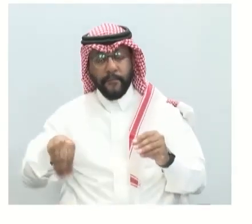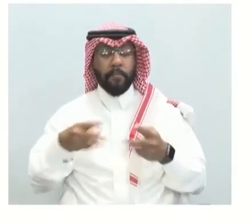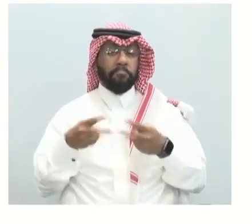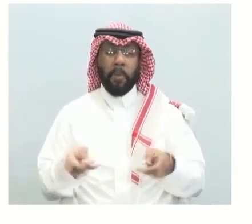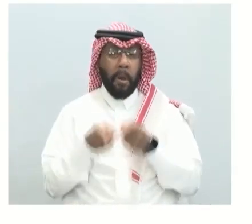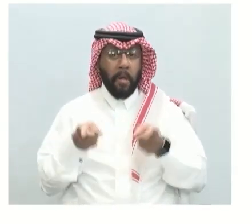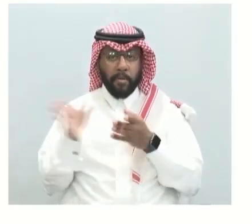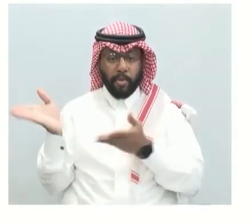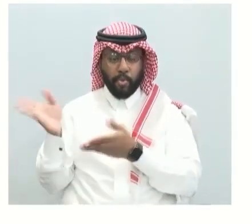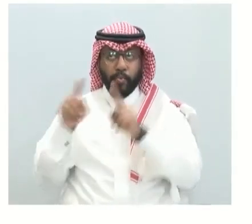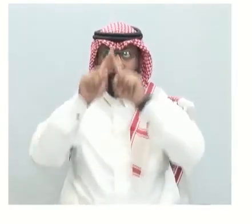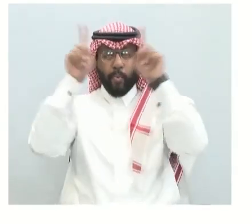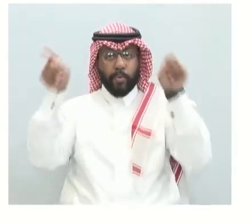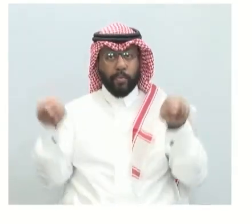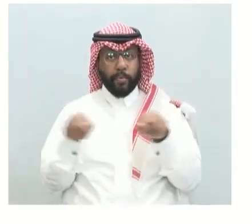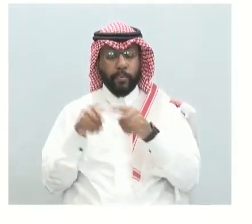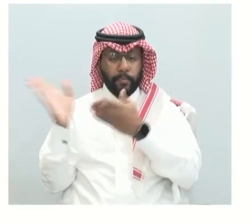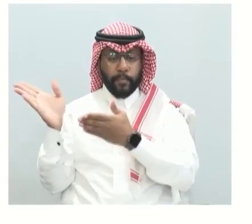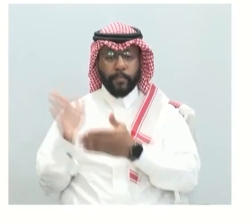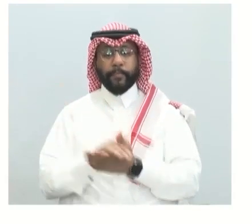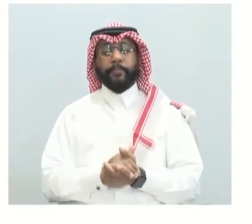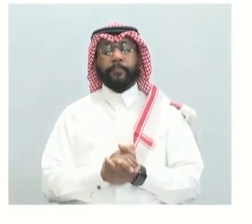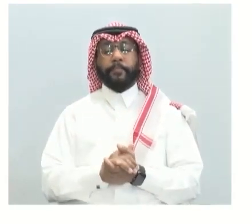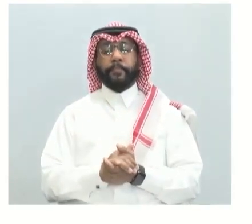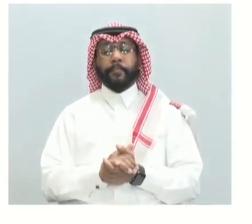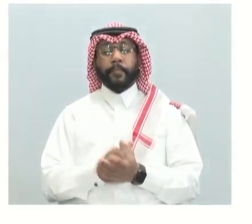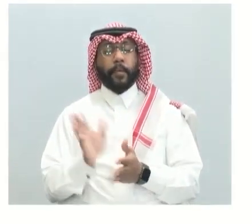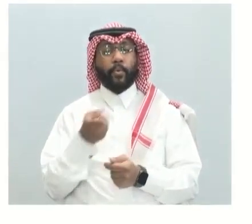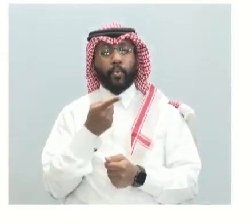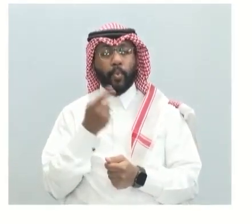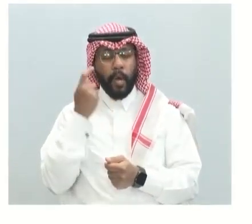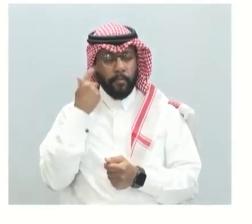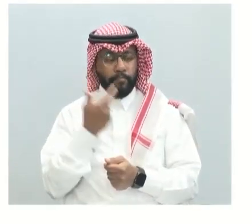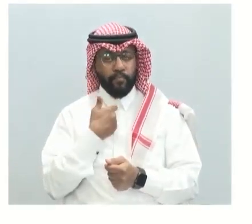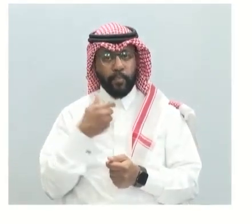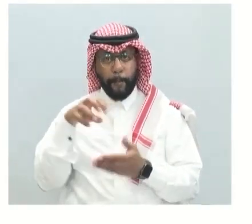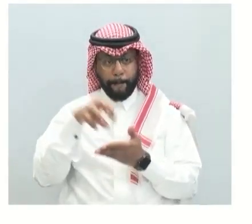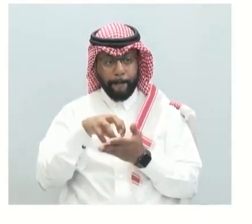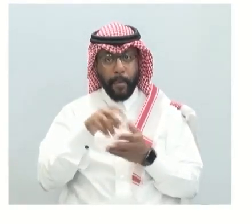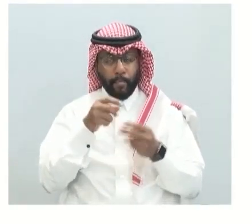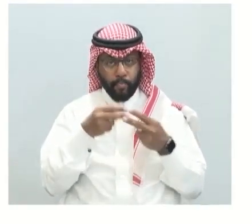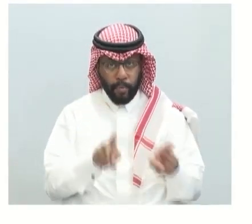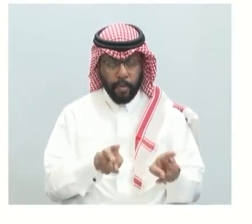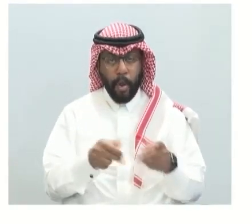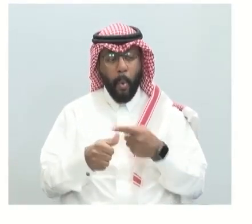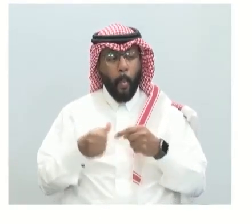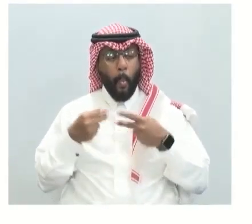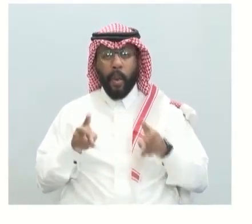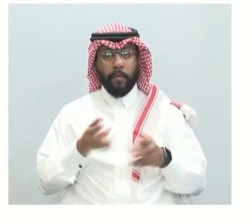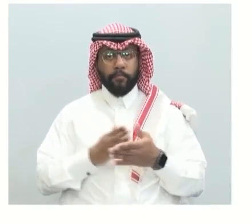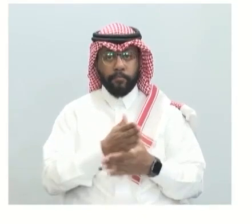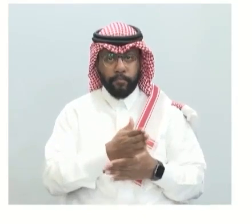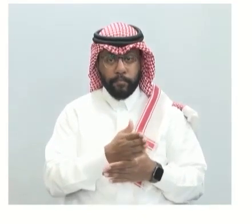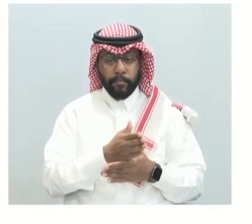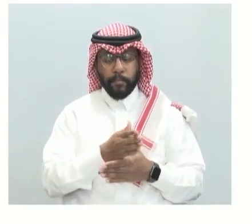مشاركه الملفات التي وصلت لدينا طيب ماذا يطلب منك الموقع عند التسجيل فيه لاول مره دائما